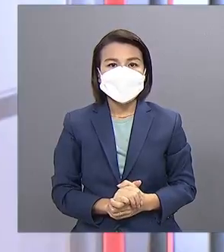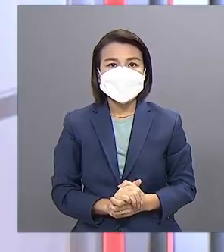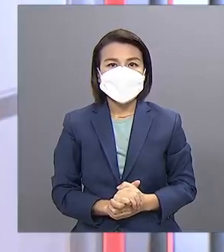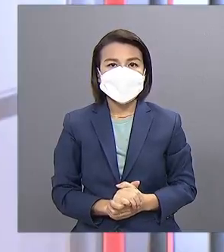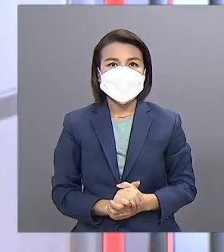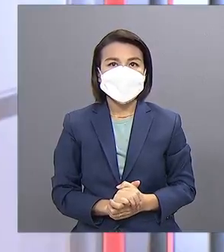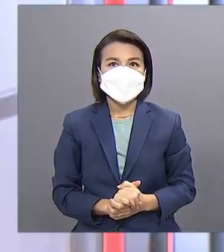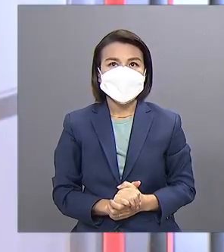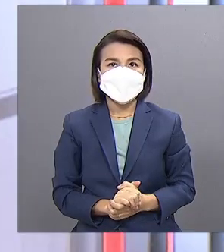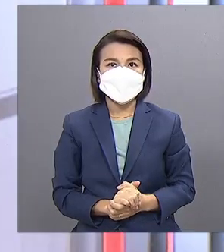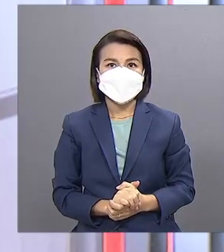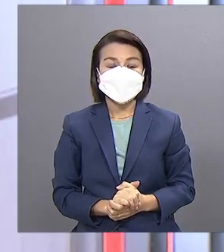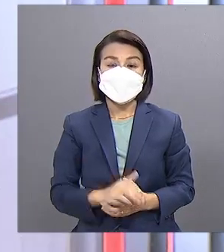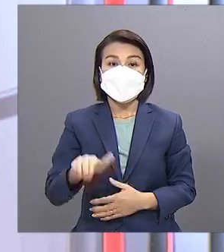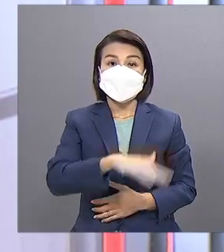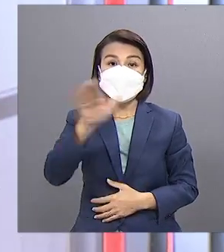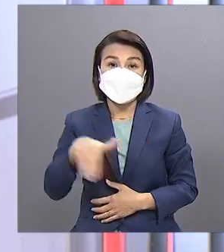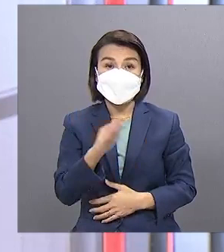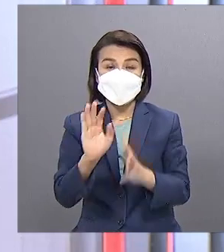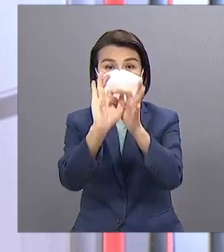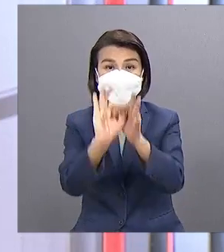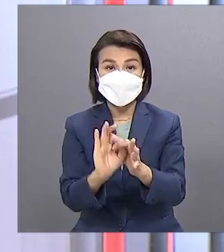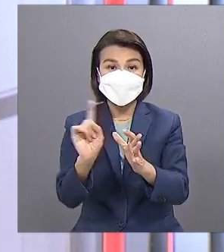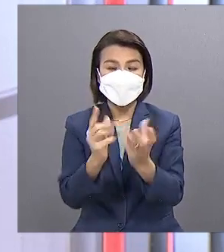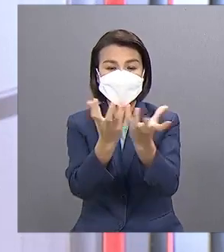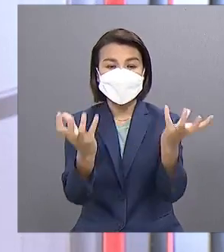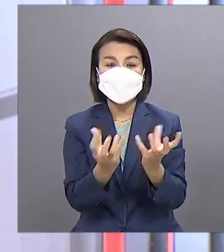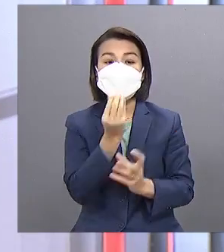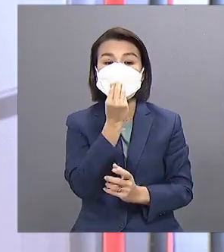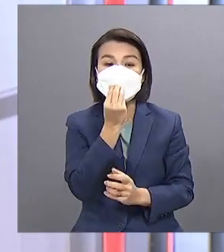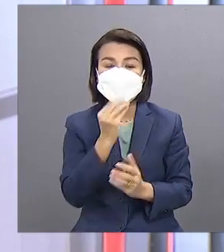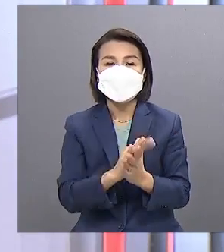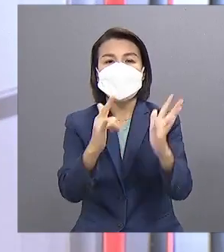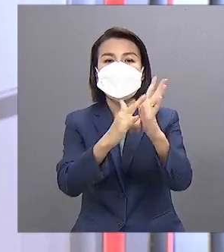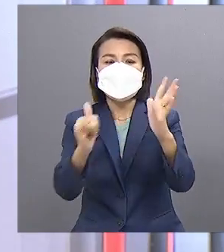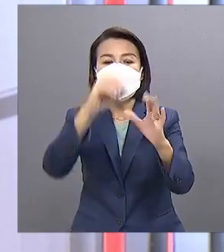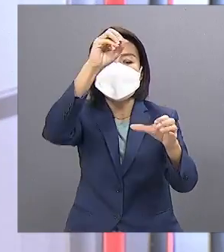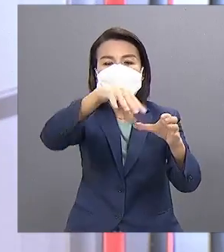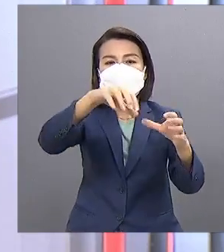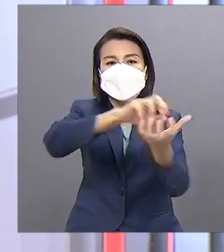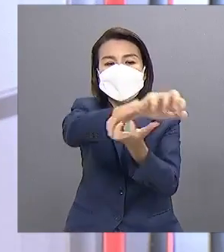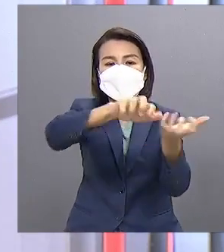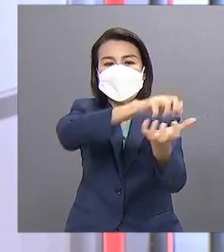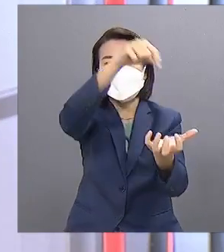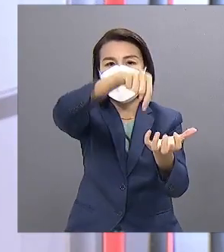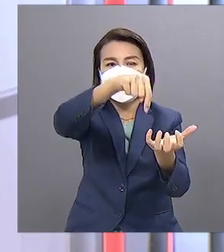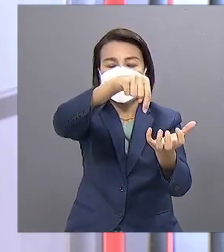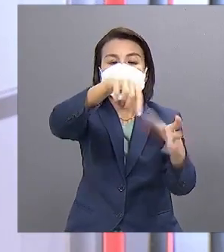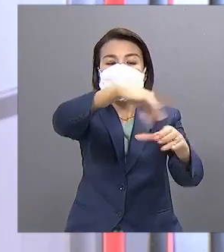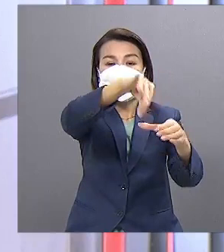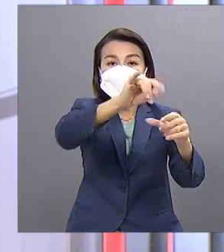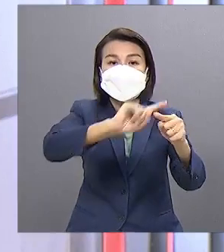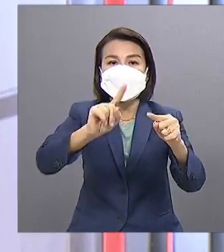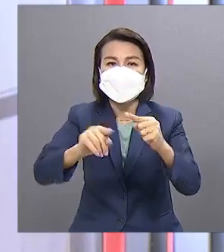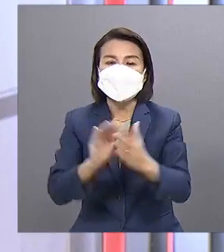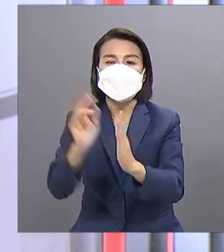ทุกอย่างนะครับโดยเฉพาะเรื่องของของกินที่มียาเป็นส่วนประกอบนั้นเนี่ยเรามีกฎหมายคุ้มครองทั้งตัวผู้บริโภคแล้วก็คนขายเ